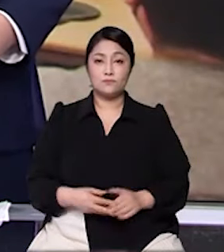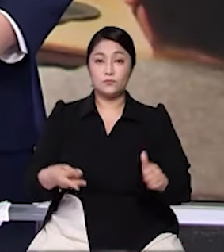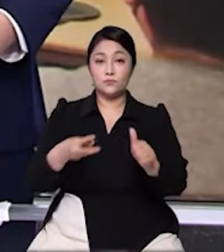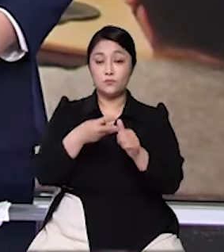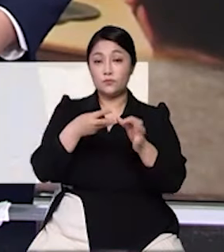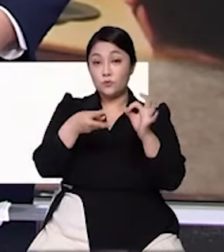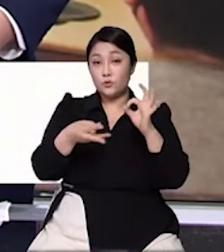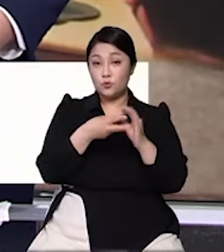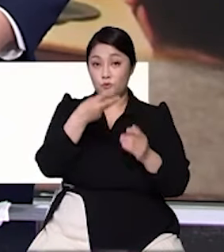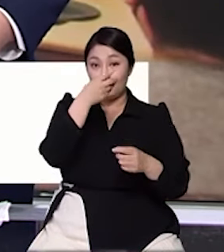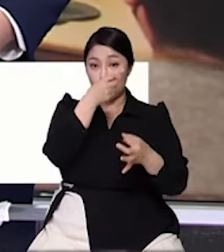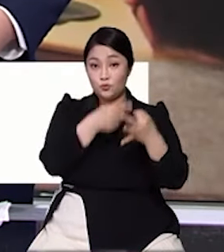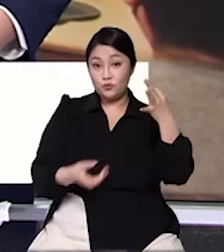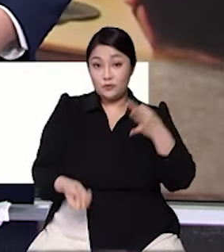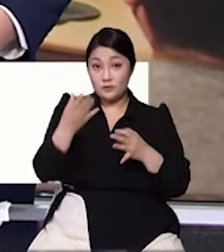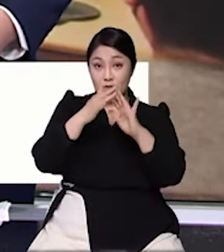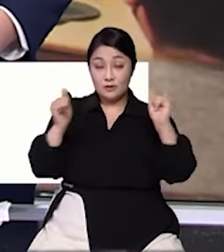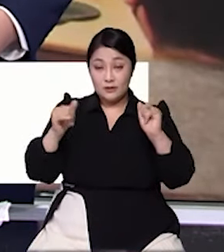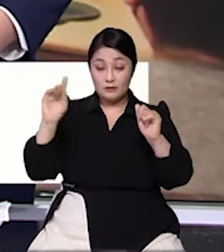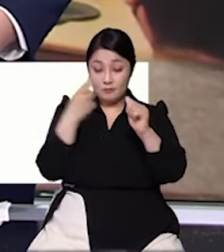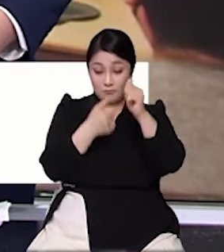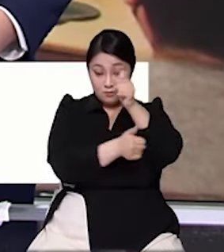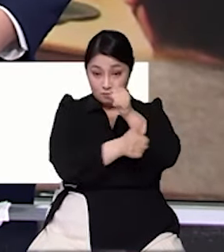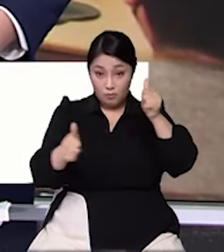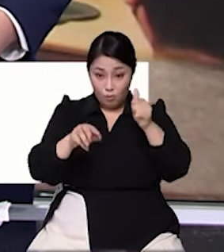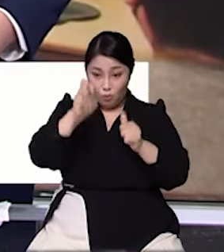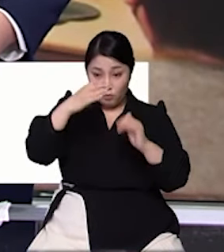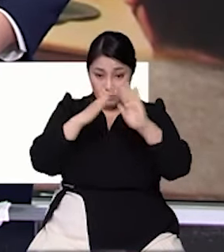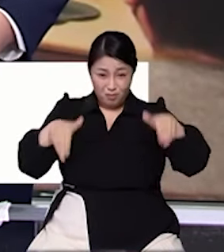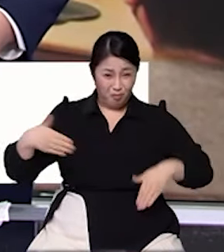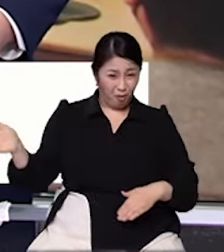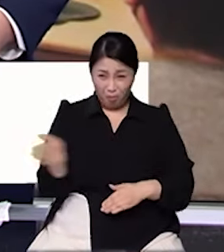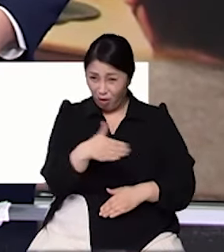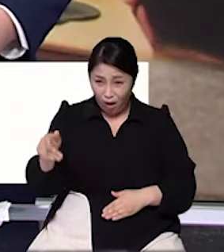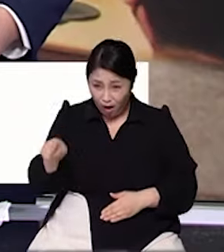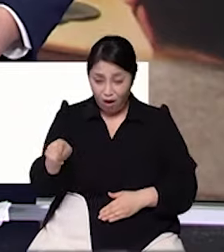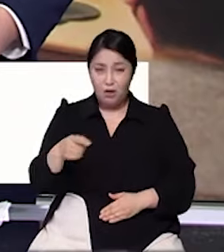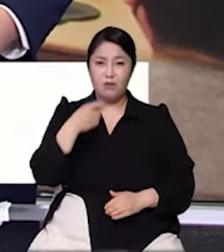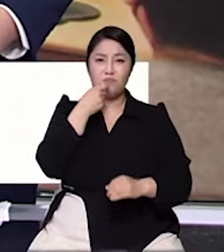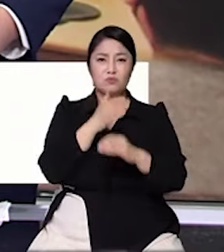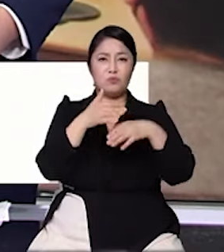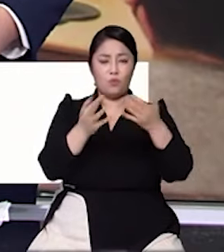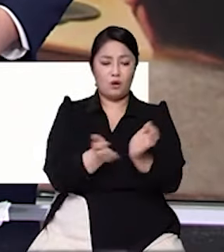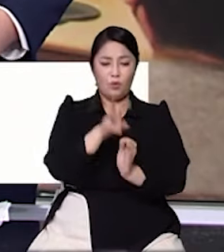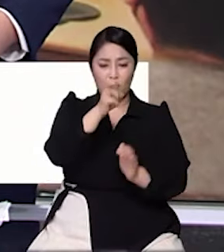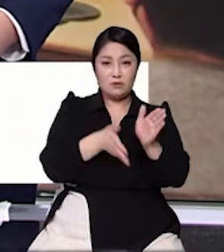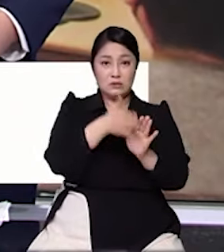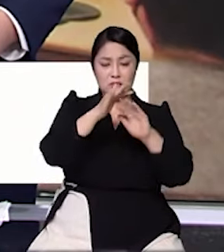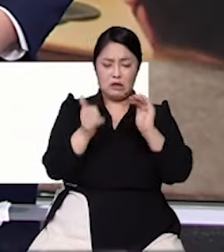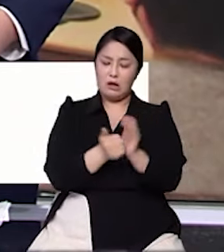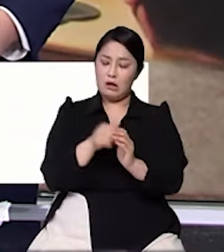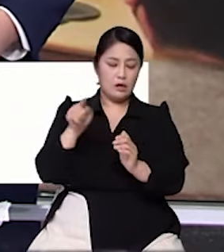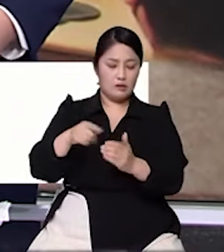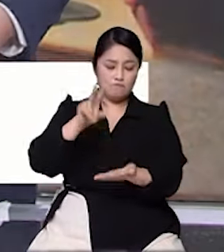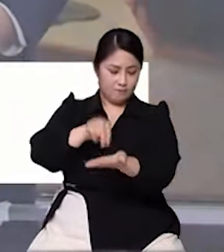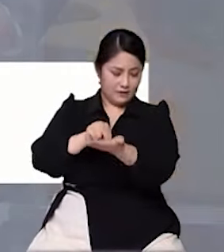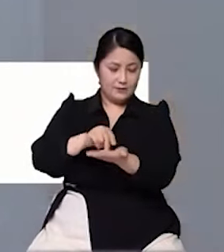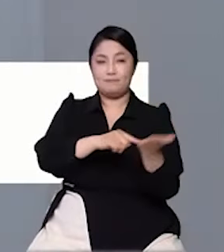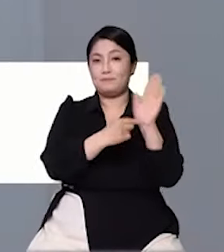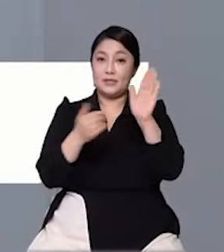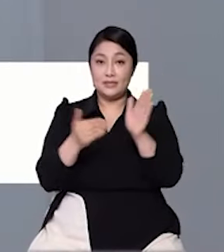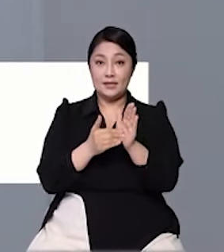윤성열 정부의 초대 내각의 광주 전남 출신 인사가 한 명도 없는데 대해 민주당 광주 광역시 당이 강하게 비판했습니다